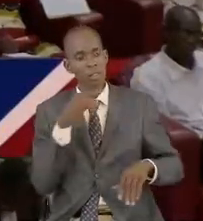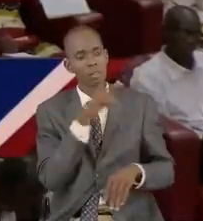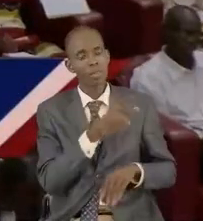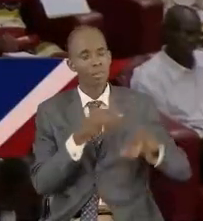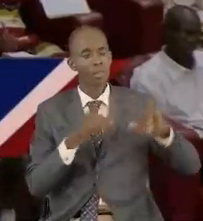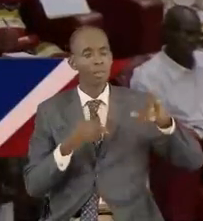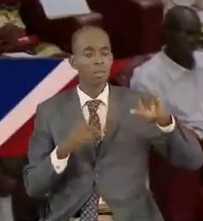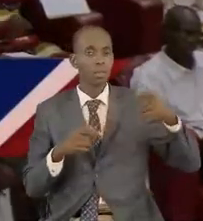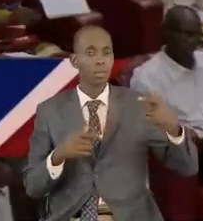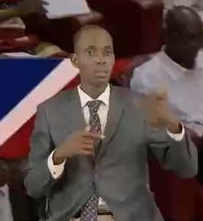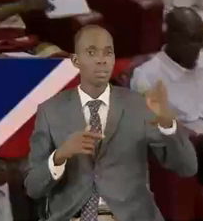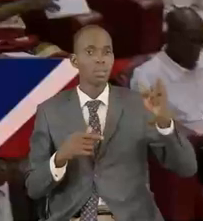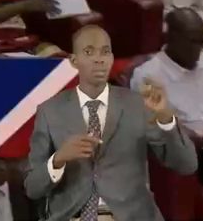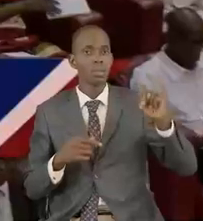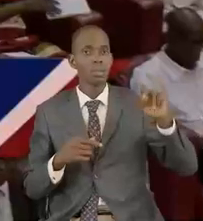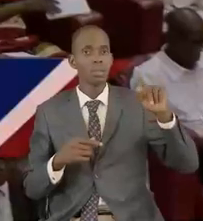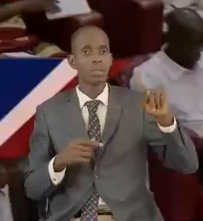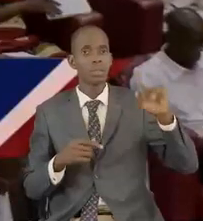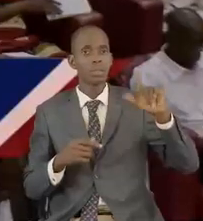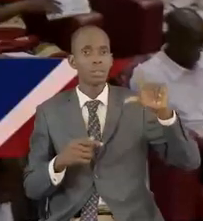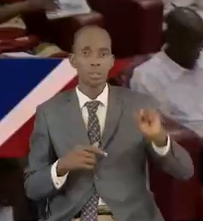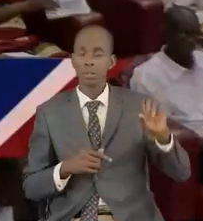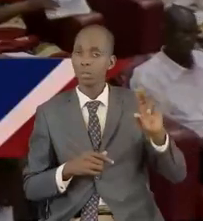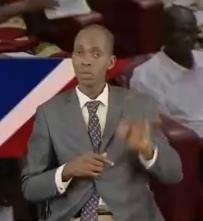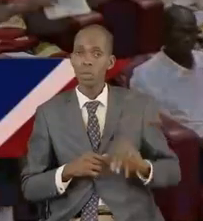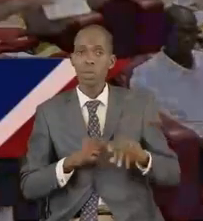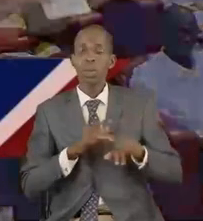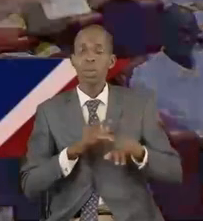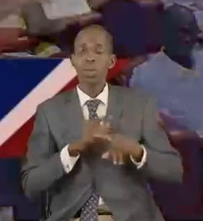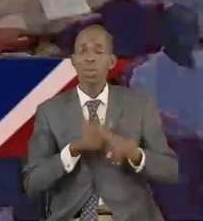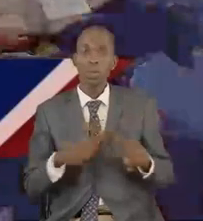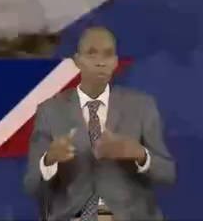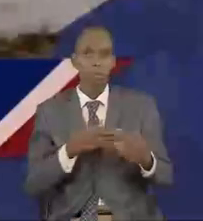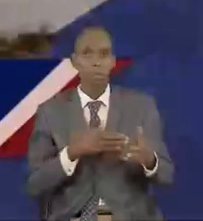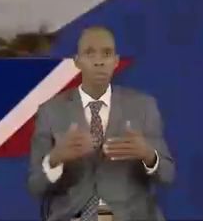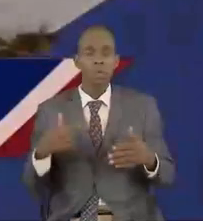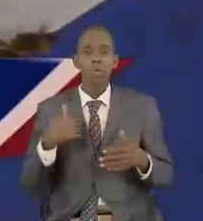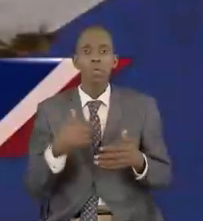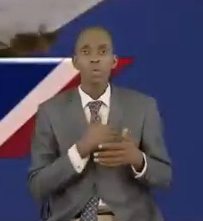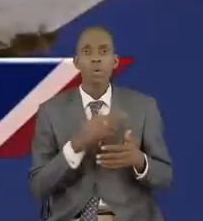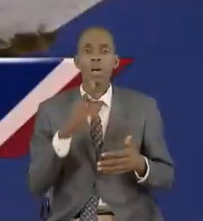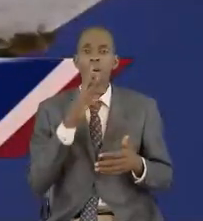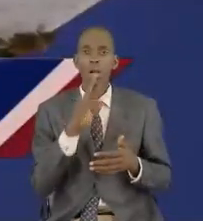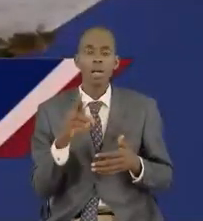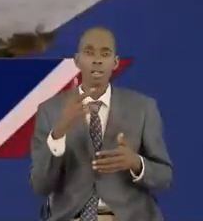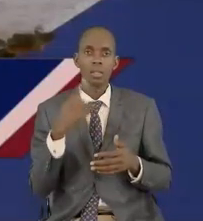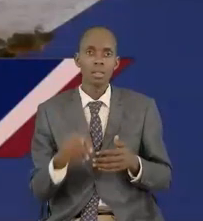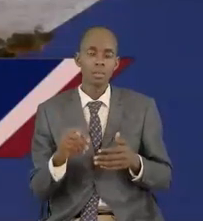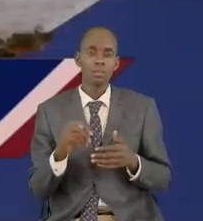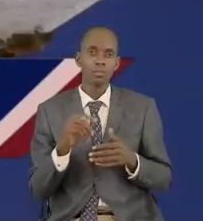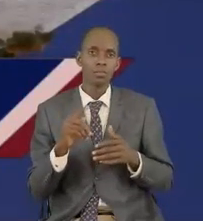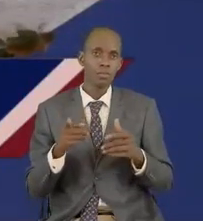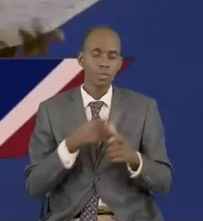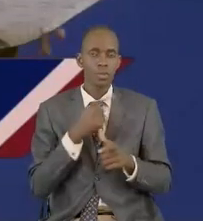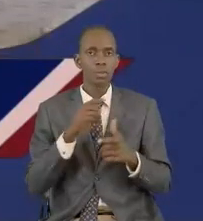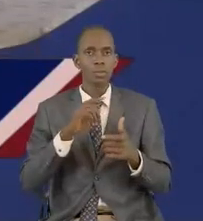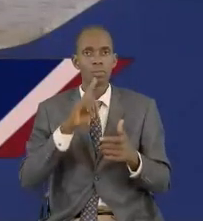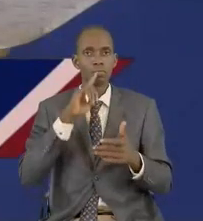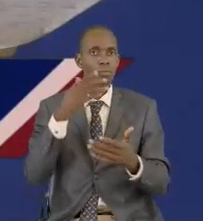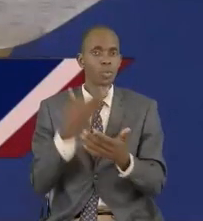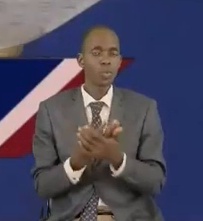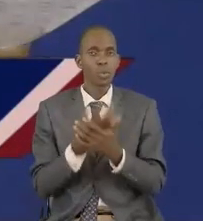les Juifs non car nous avons déjà prouvé que tous J'ai fait y